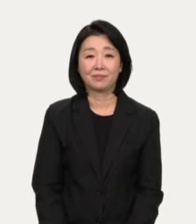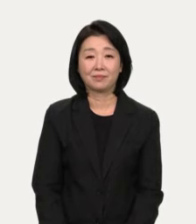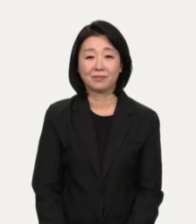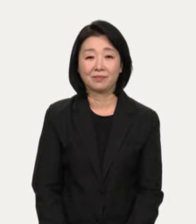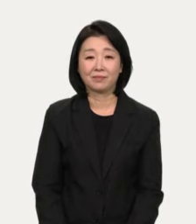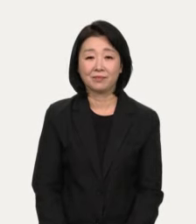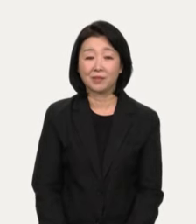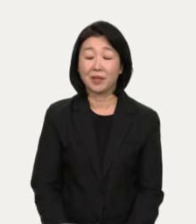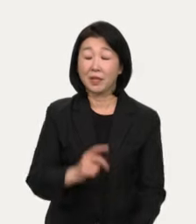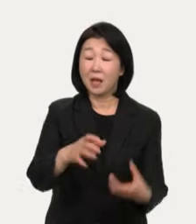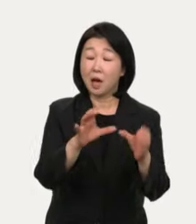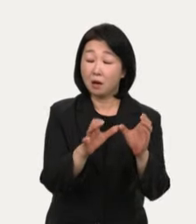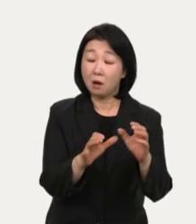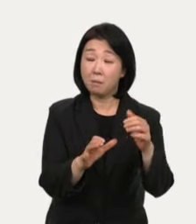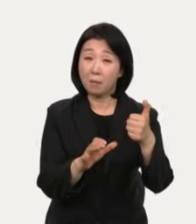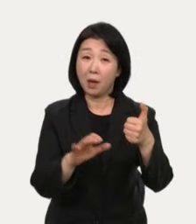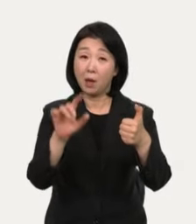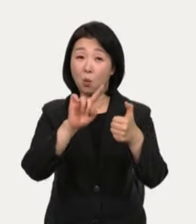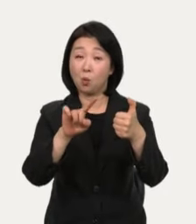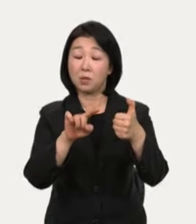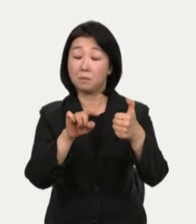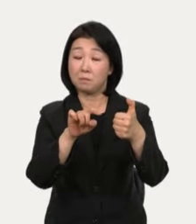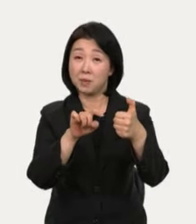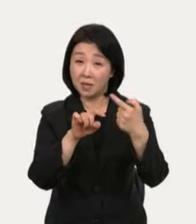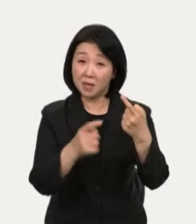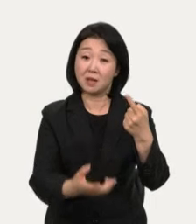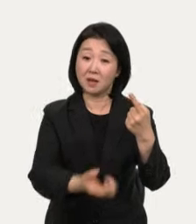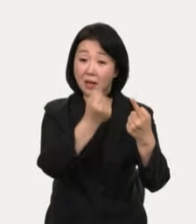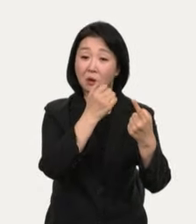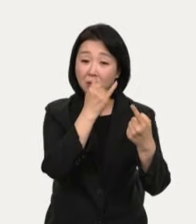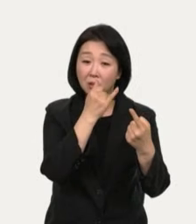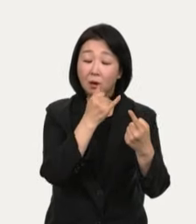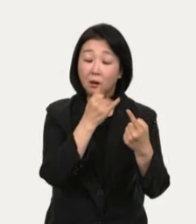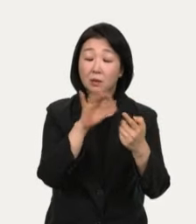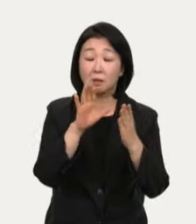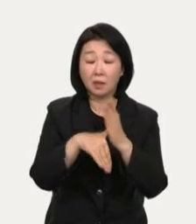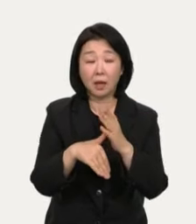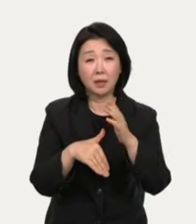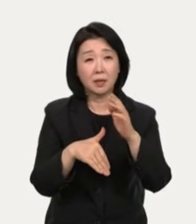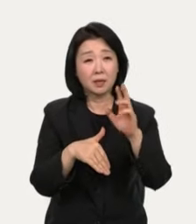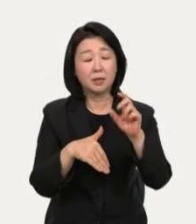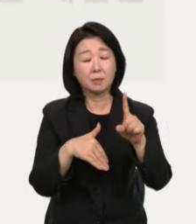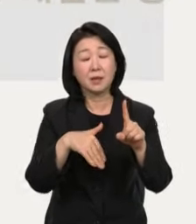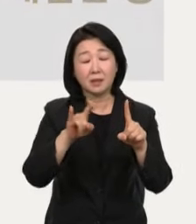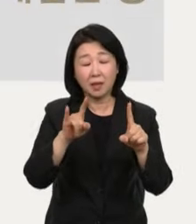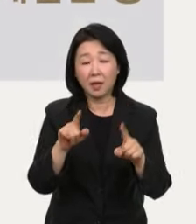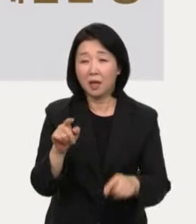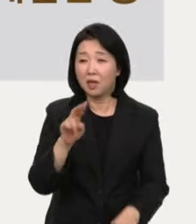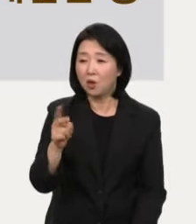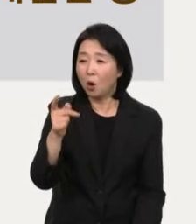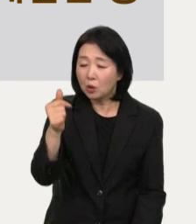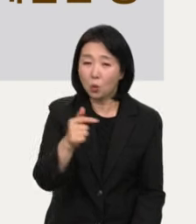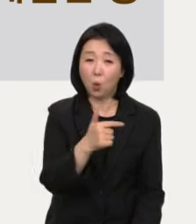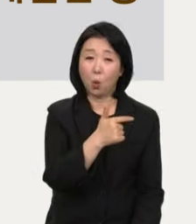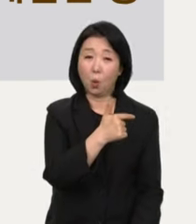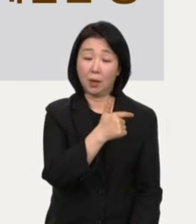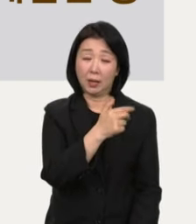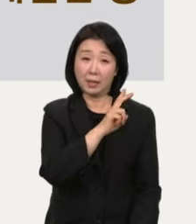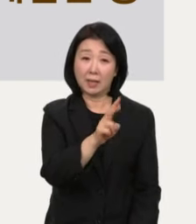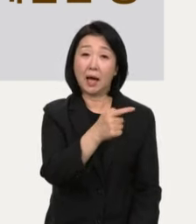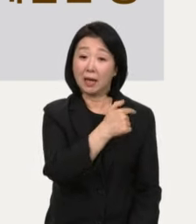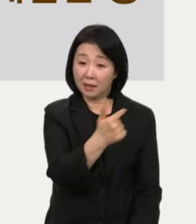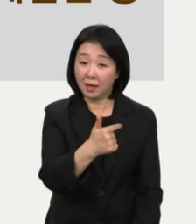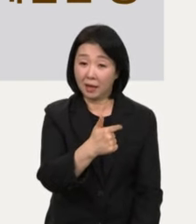야권이 과반, 즉 151석 이상을 확보할 경우 21대 국회에 이어 여소야대 정국이 유지됩니다. 국회의장